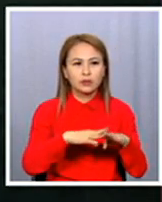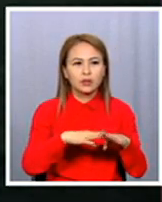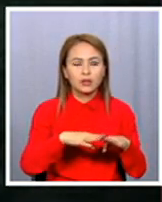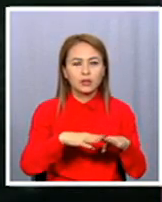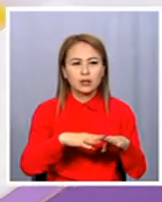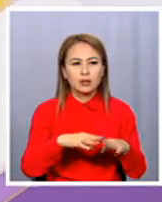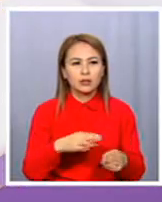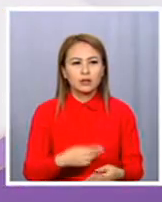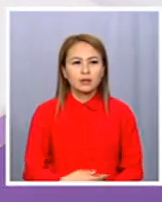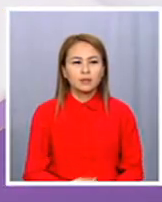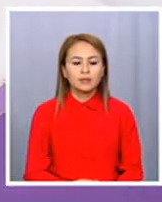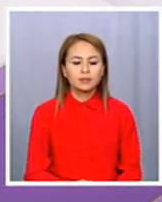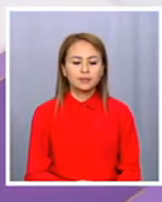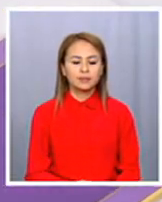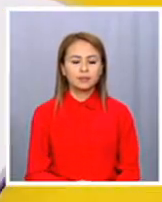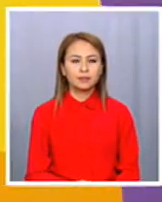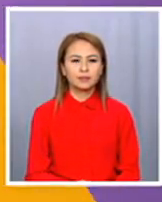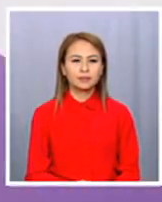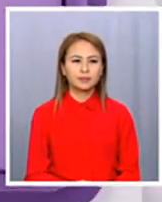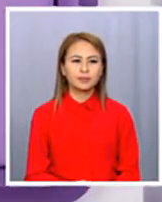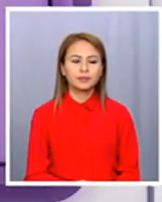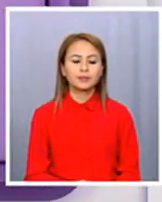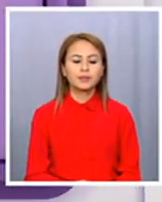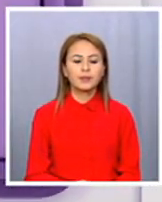етпеуі ықтимал.